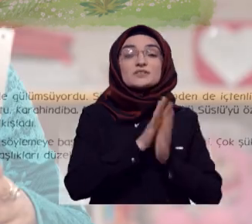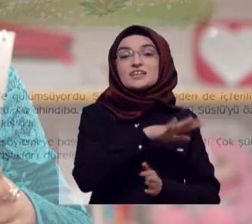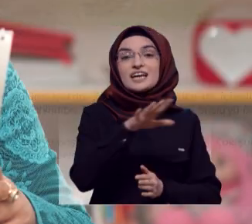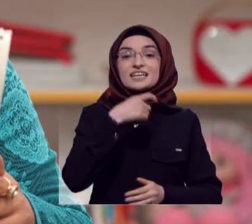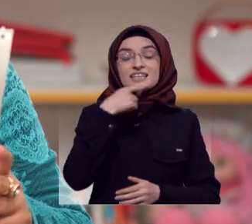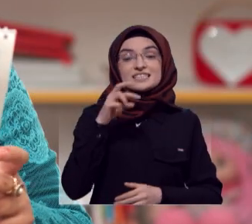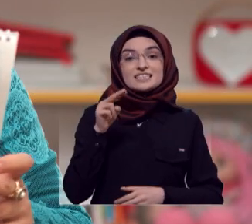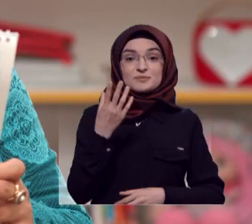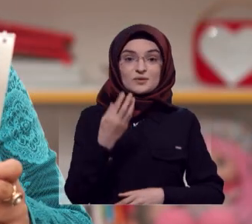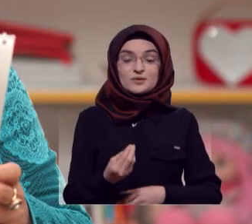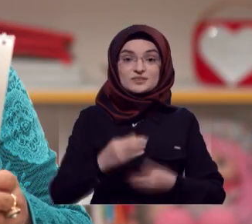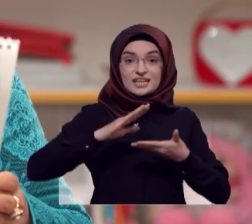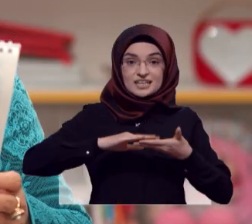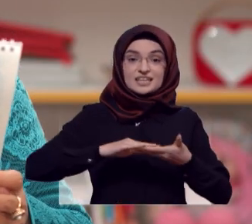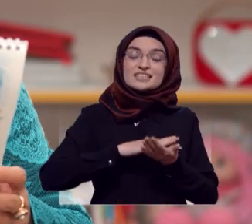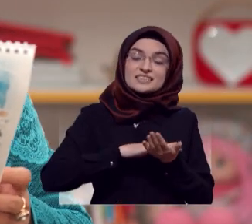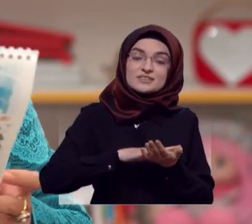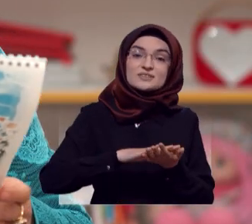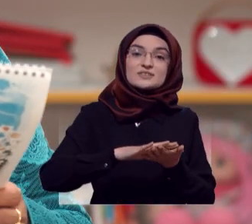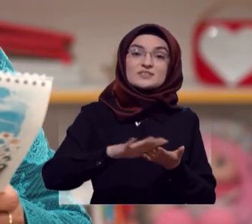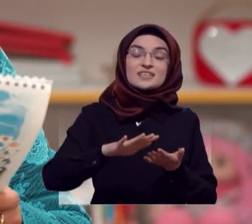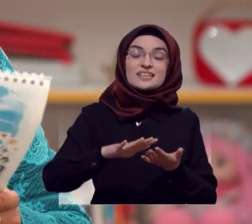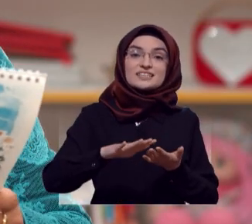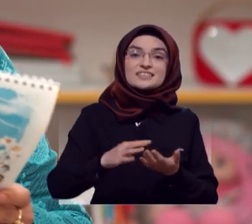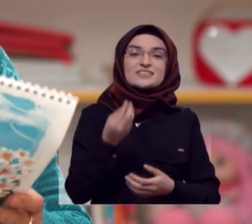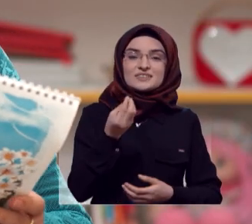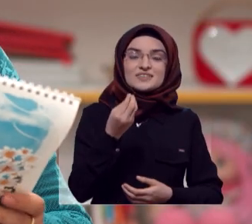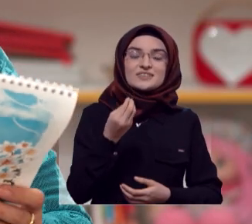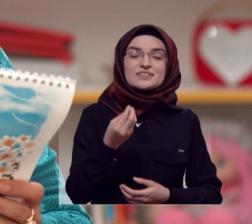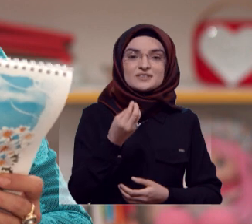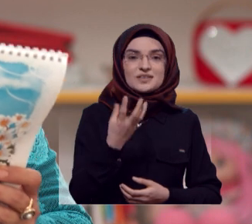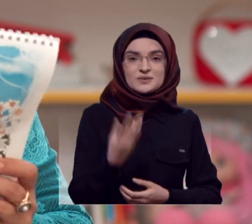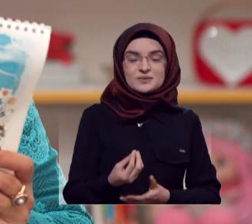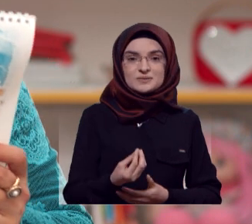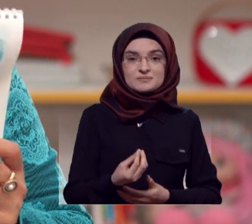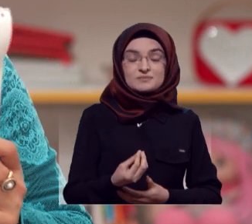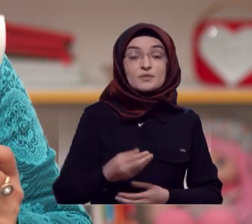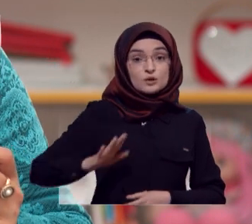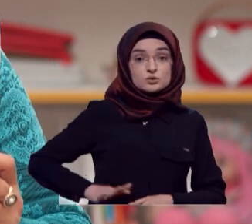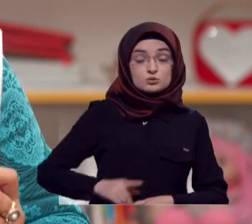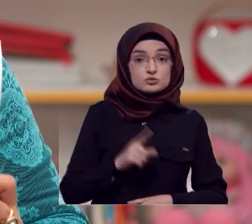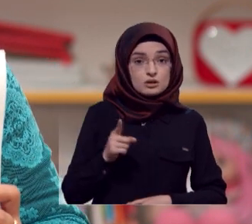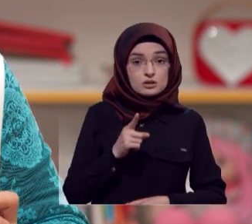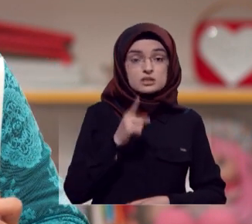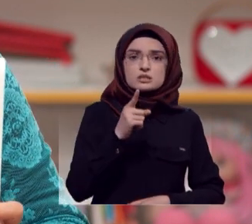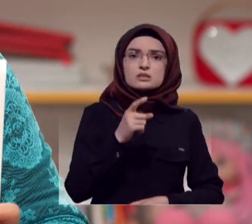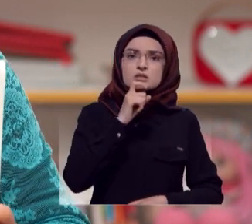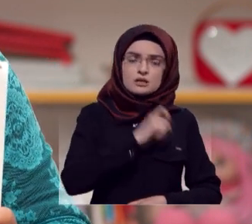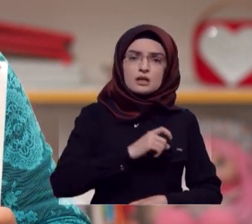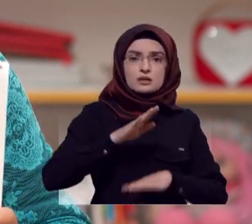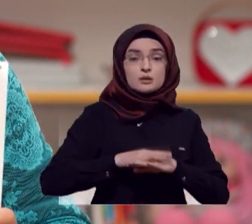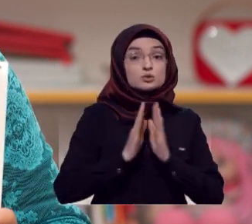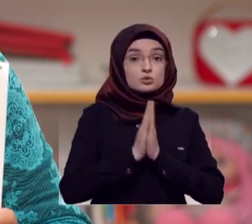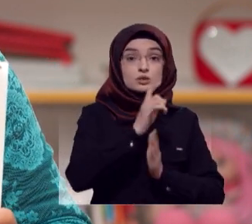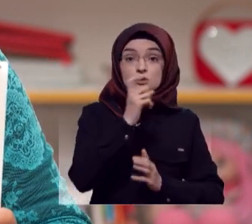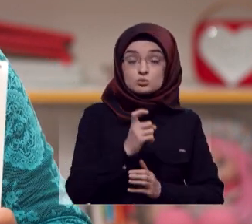gibiydi. Arkadaşlıkları düzeldi, hatta daha da güçlendi. Çocuklar, siz hata yapınca özür diliyor